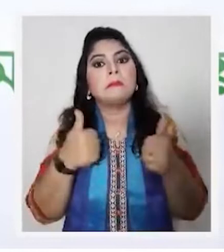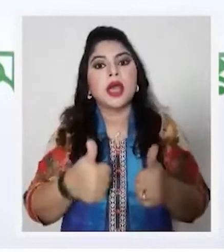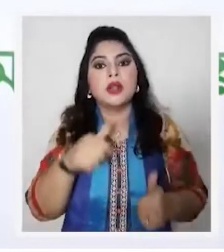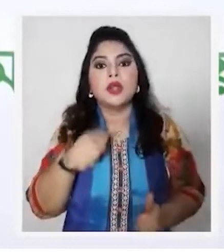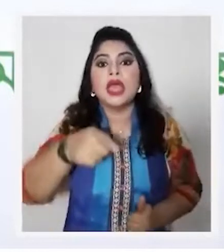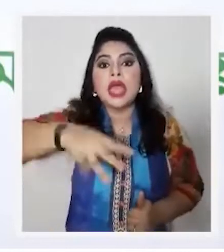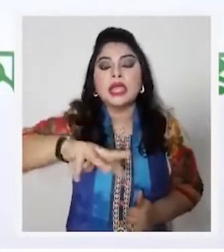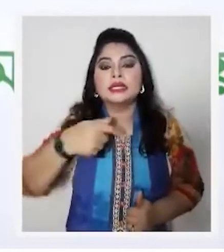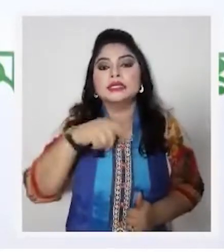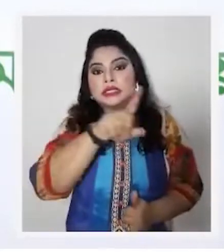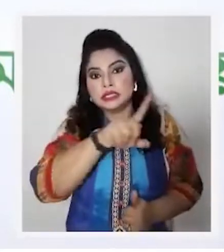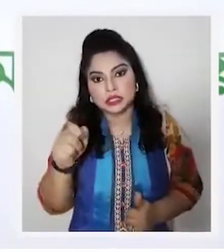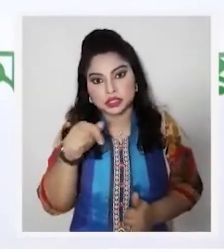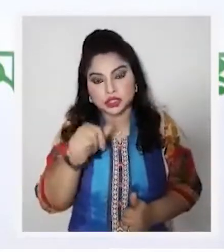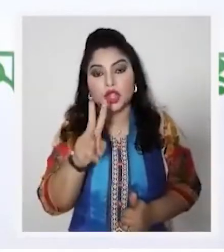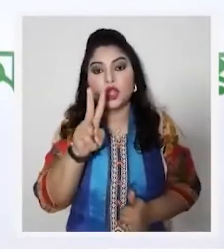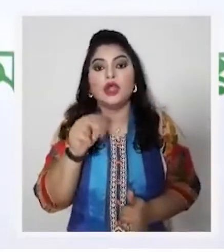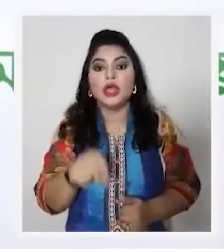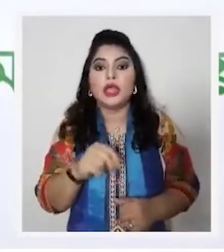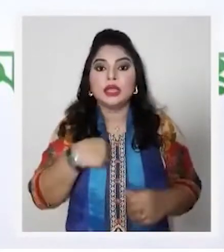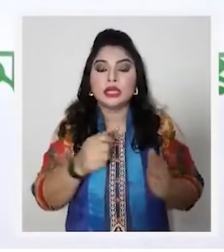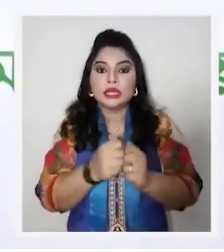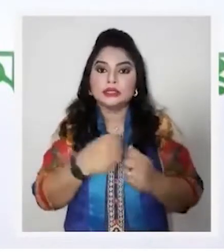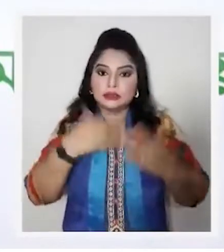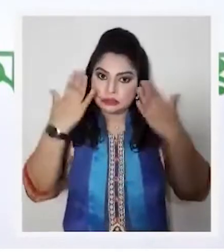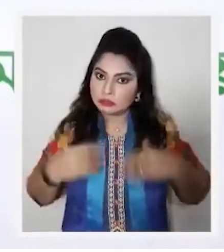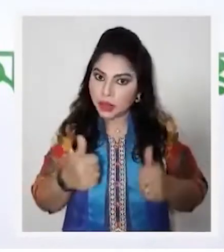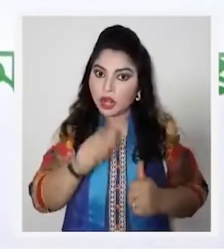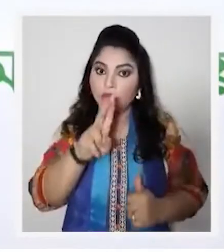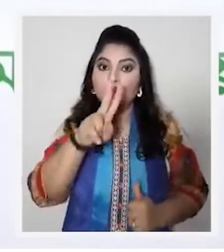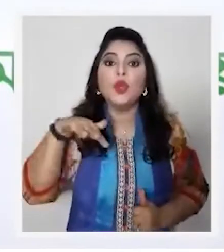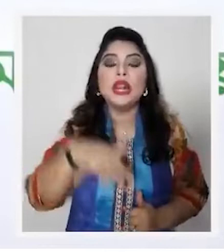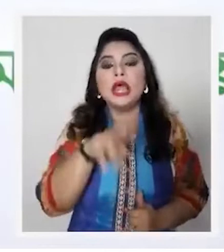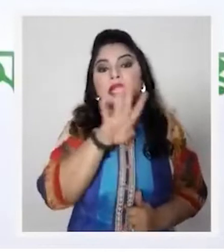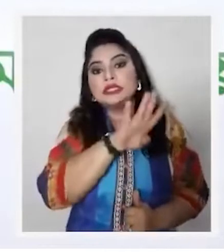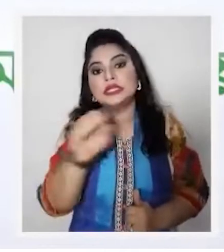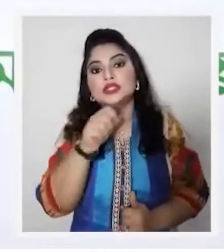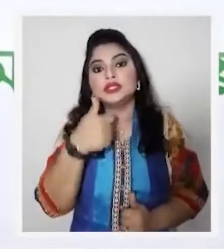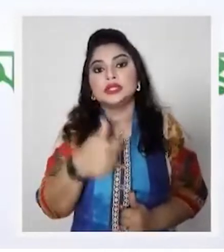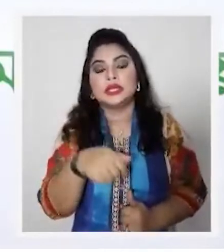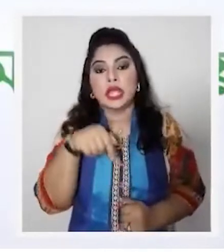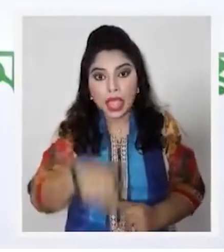317,644 জন। 24 ঘন্টায় কোয়ারেন্টাইন থেকে মুক্ত হয়েছেন 1,480 জন এবং এ পর্যন্ত ছাড় পেয়েছেন